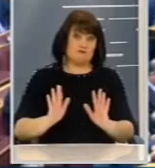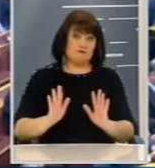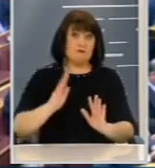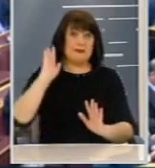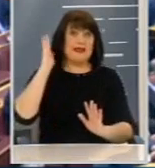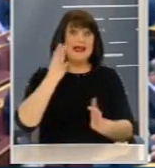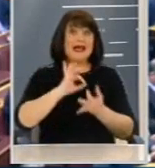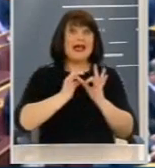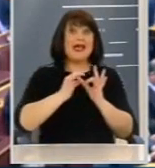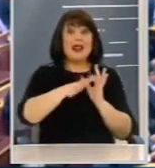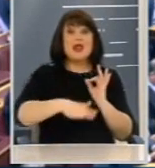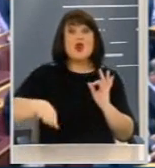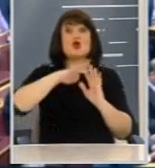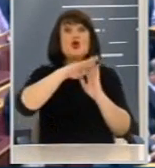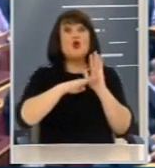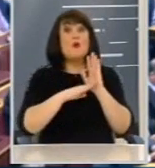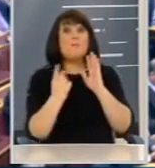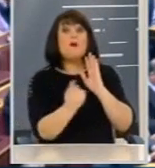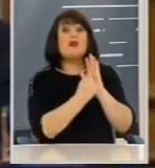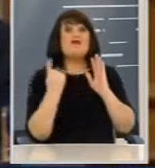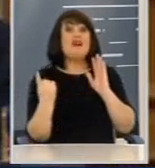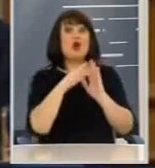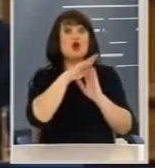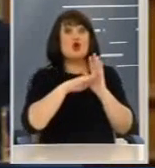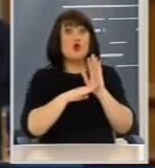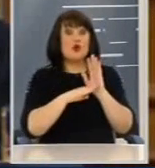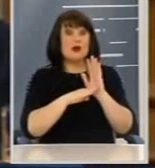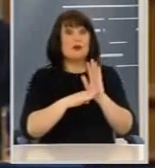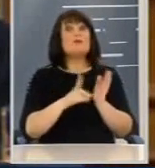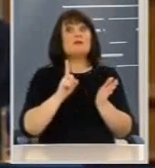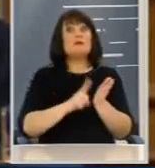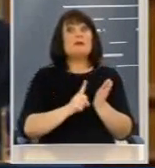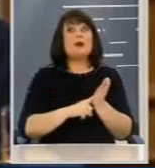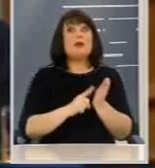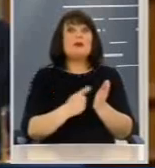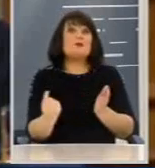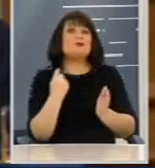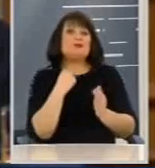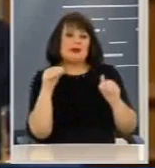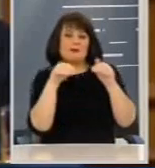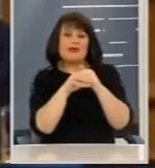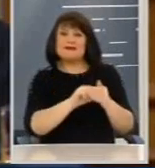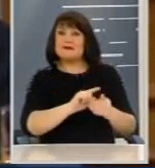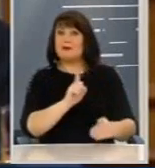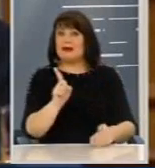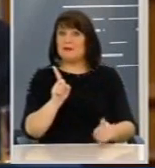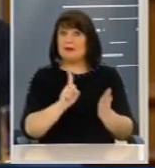αρχαιολογικών και περιβαλλοντικών όρων είναι η προϋπόθεση όχι για να αποτύχει μια επένδυση, αλλά για να πετύχει μια